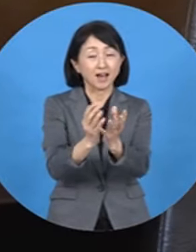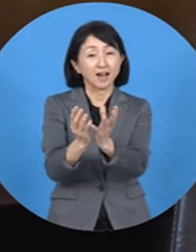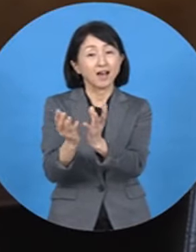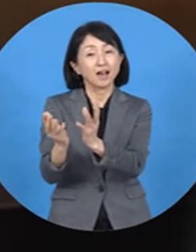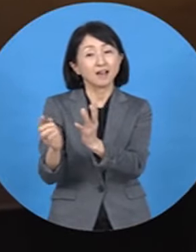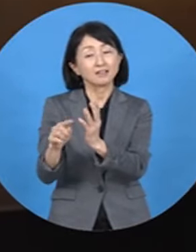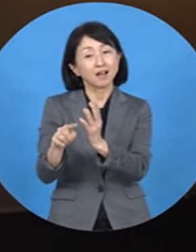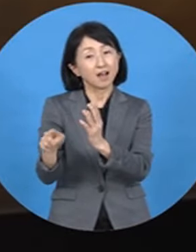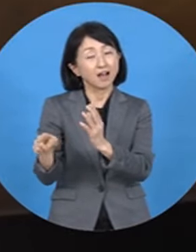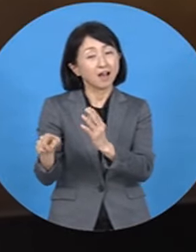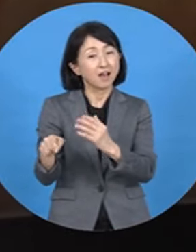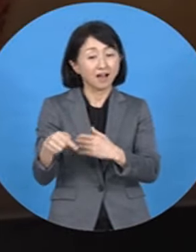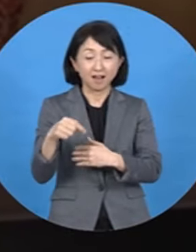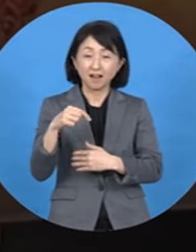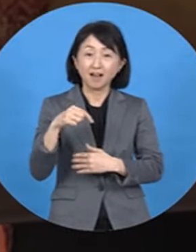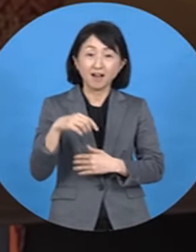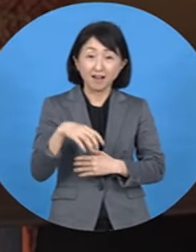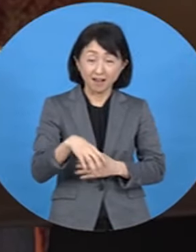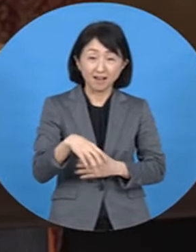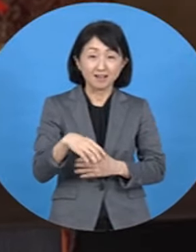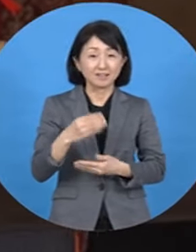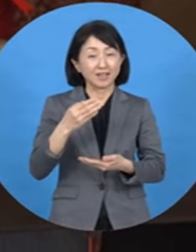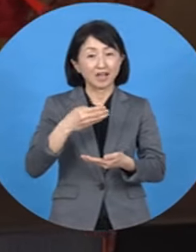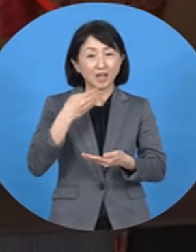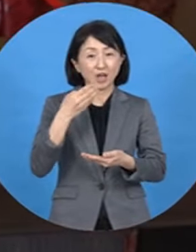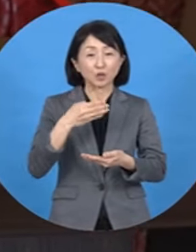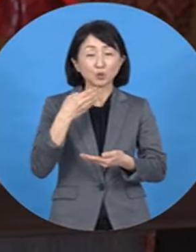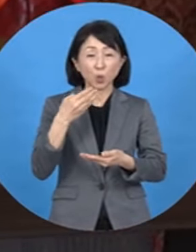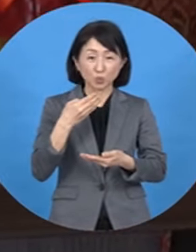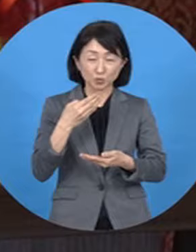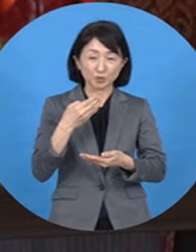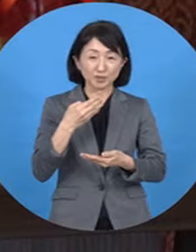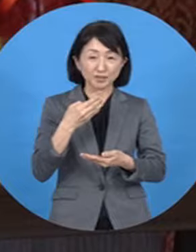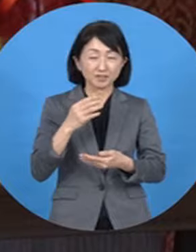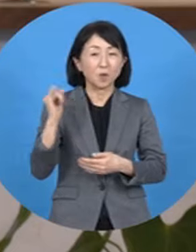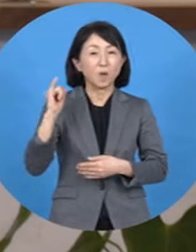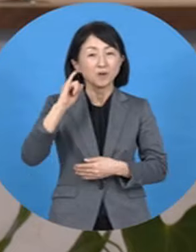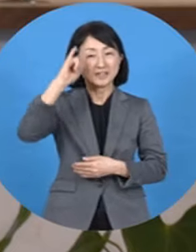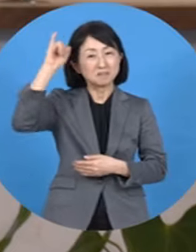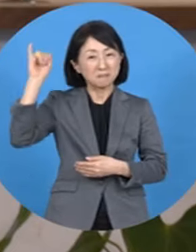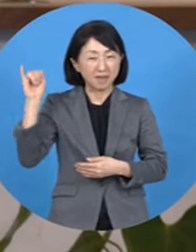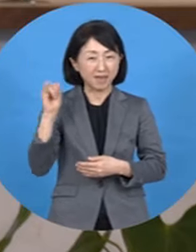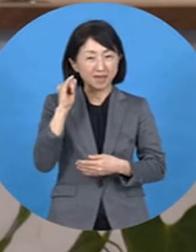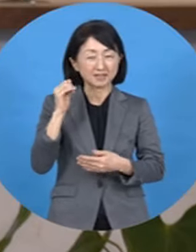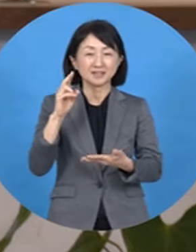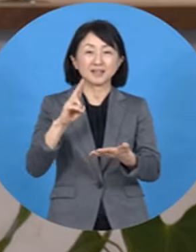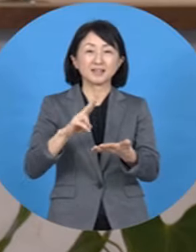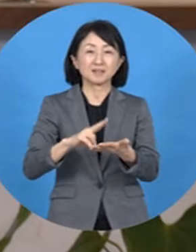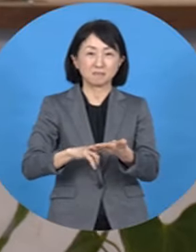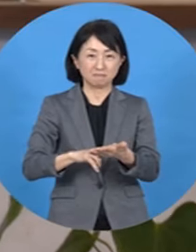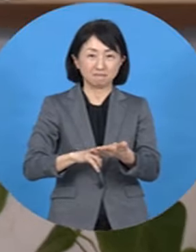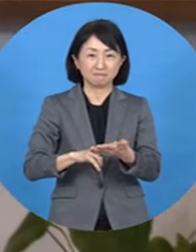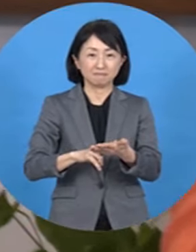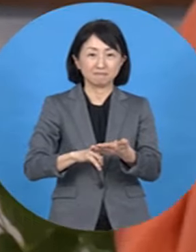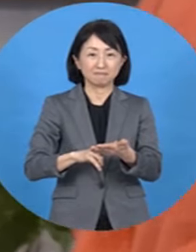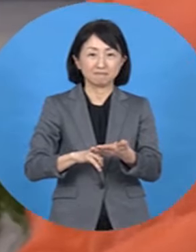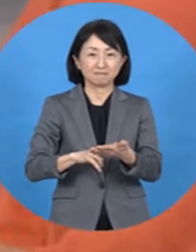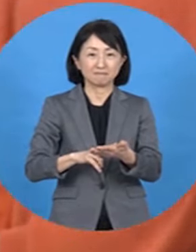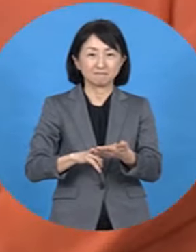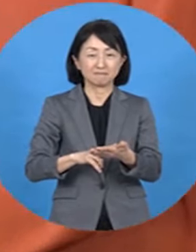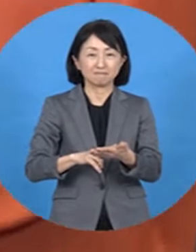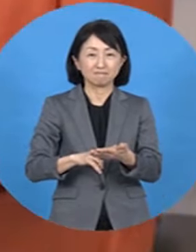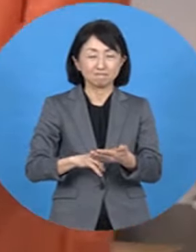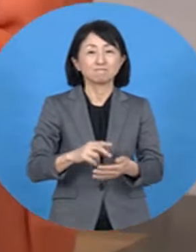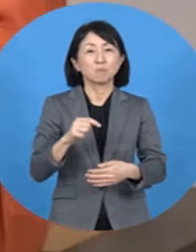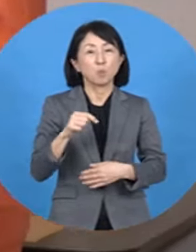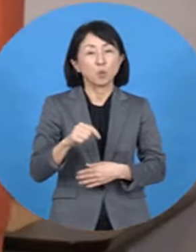素朴な雰囲気で食事ができるようにということで、あのお店の名前を決めたようです。 確かにこう